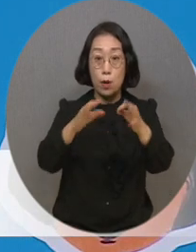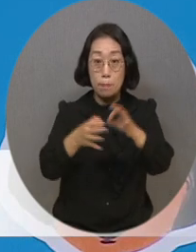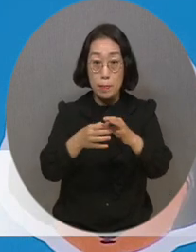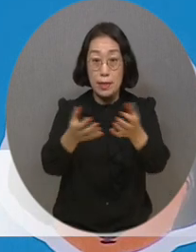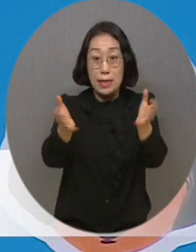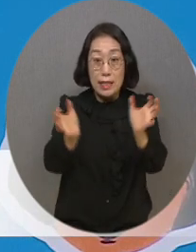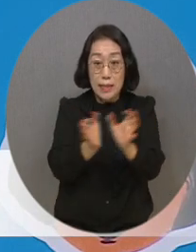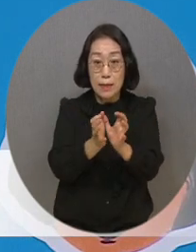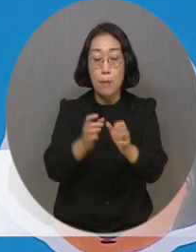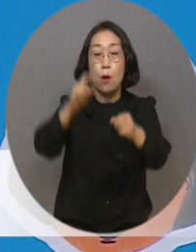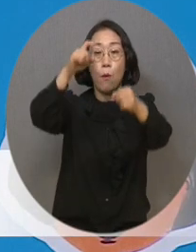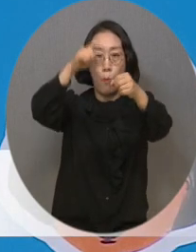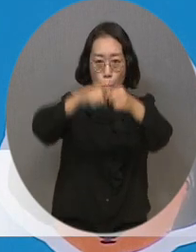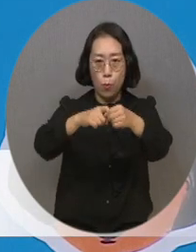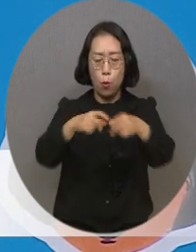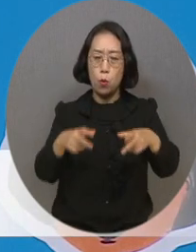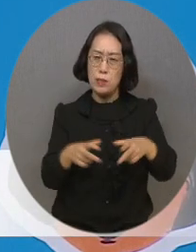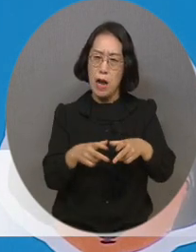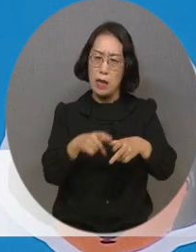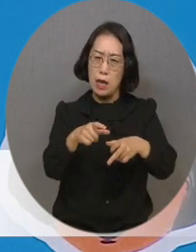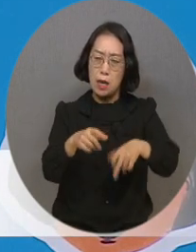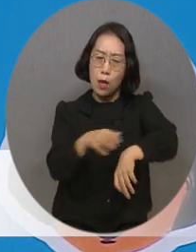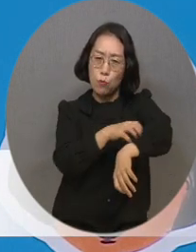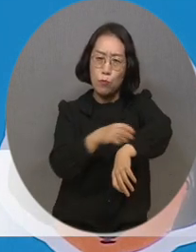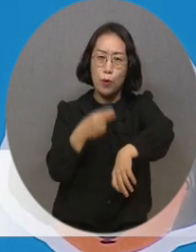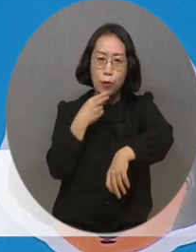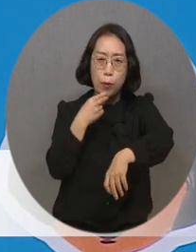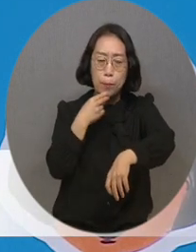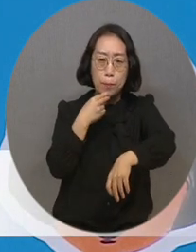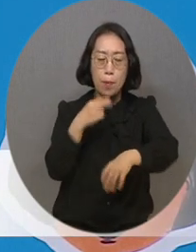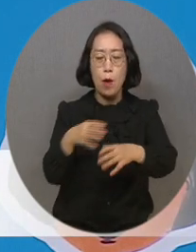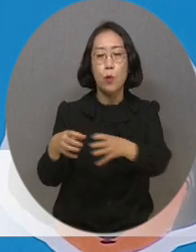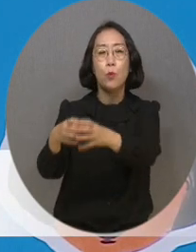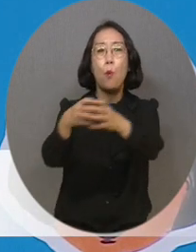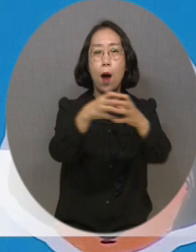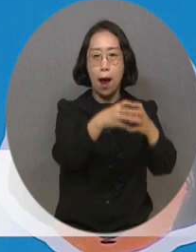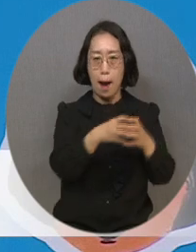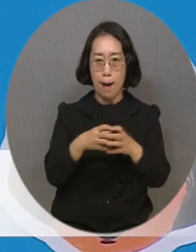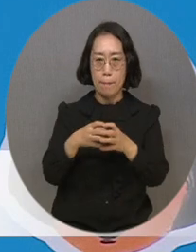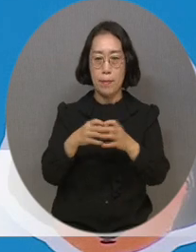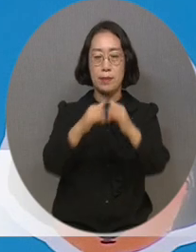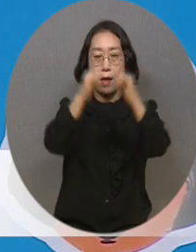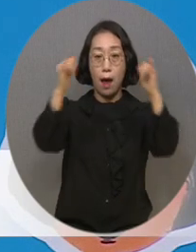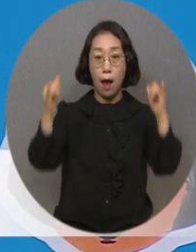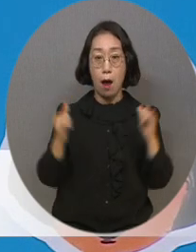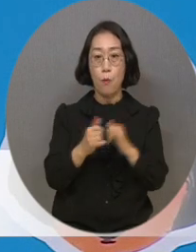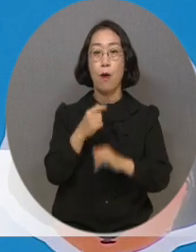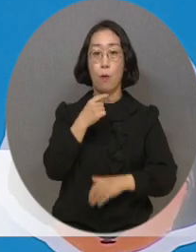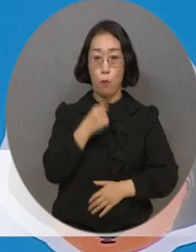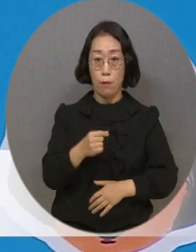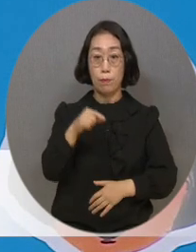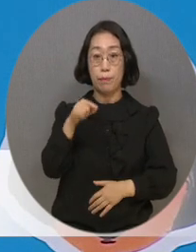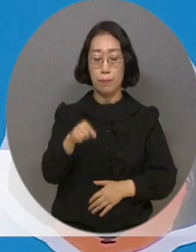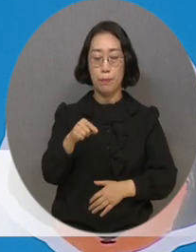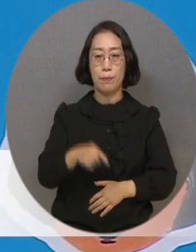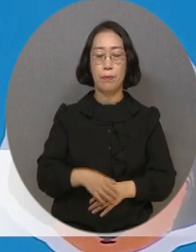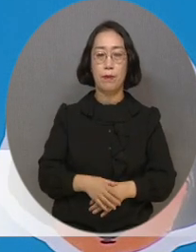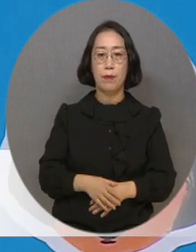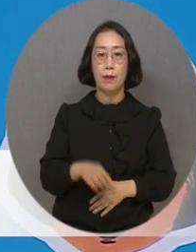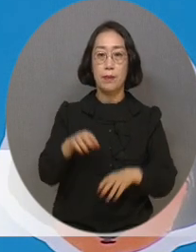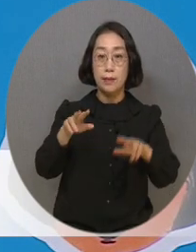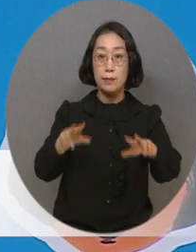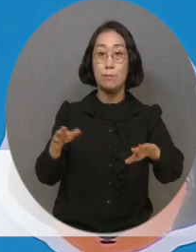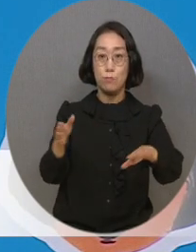목표는 장애가 더 이상 장벽이 되지 않는 통합 사회입니다. 이러한 의미에서